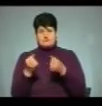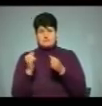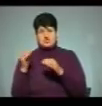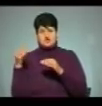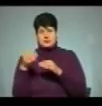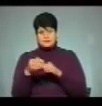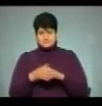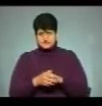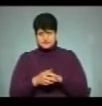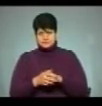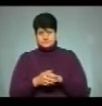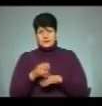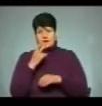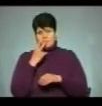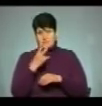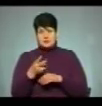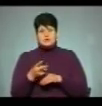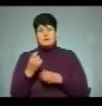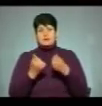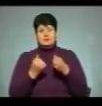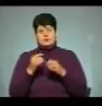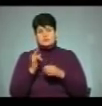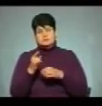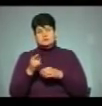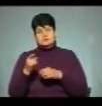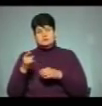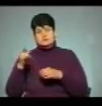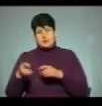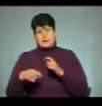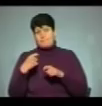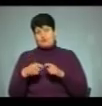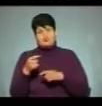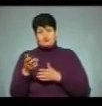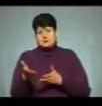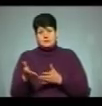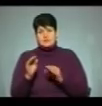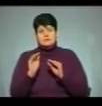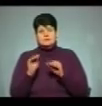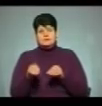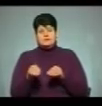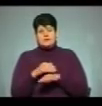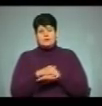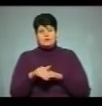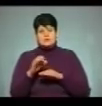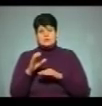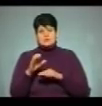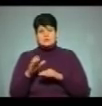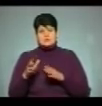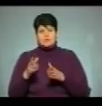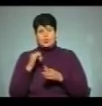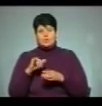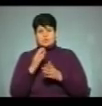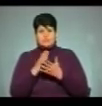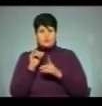можете побачити, припаркований ряд автомобілів, які припарковані з порушенням, а саме вони припарковані на смузі для руху маршрутних